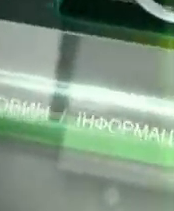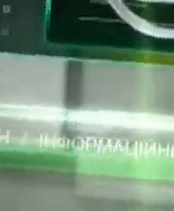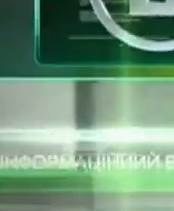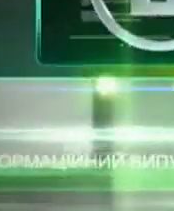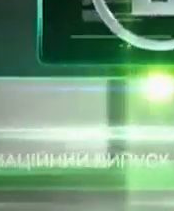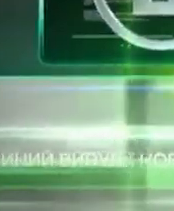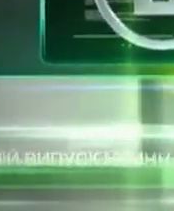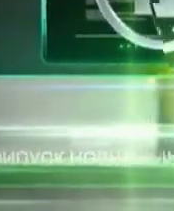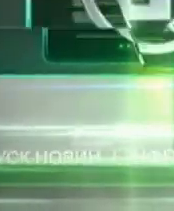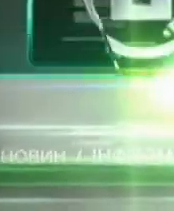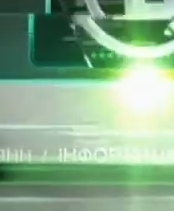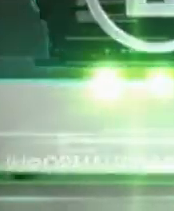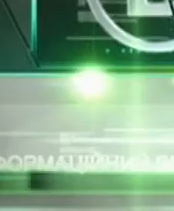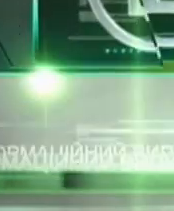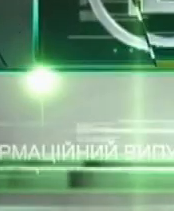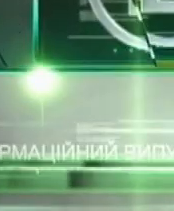Музика